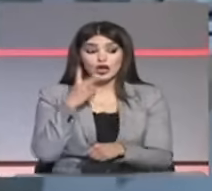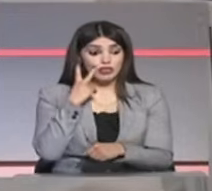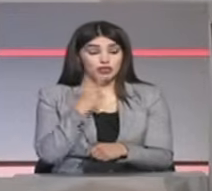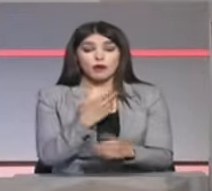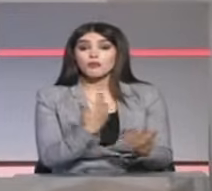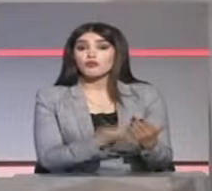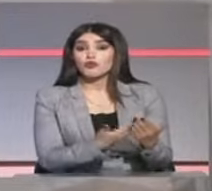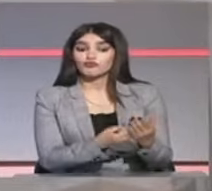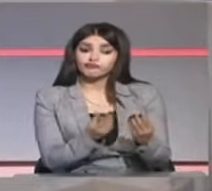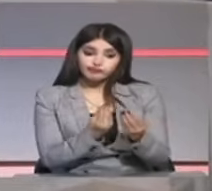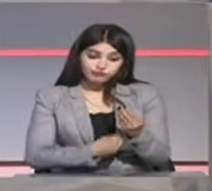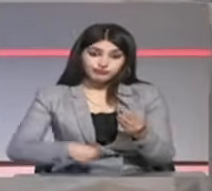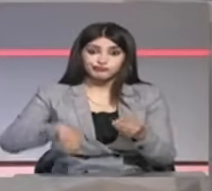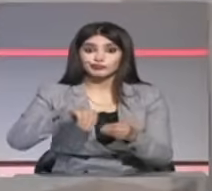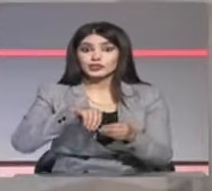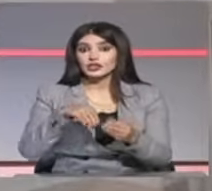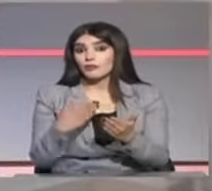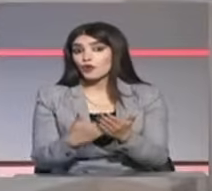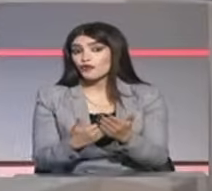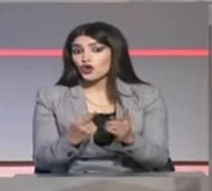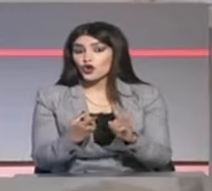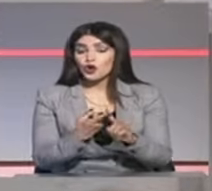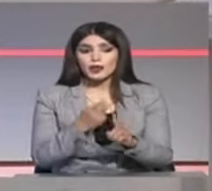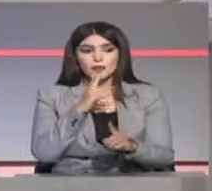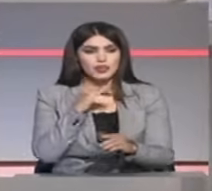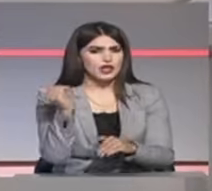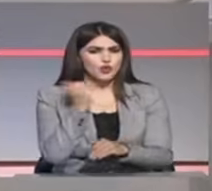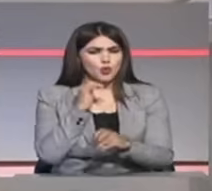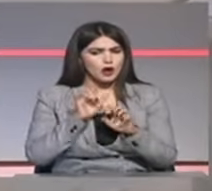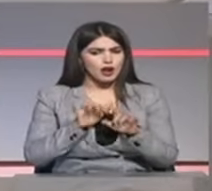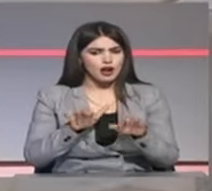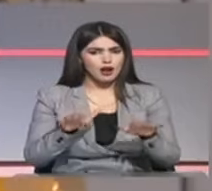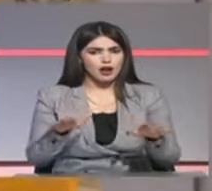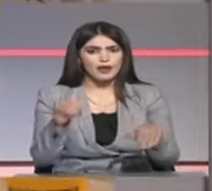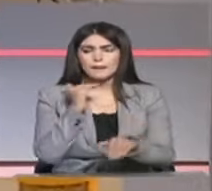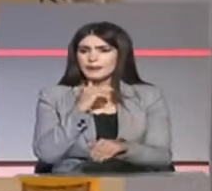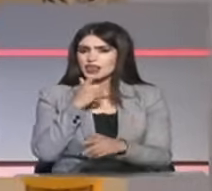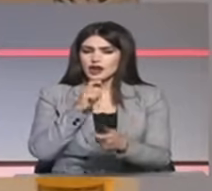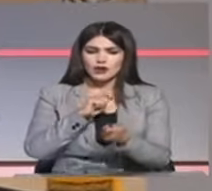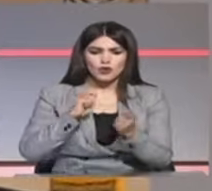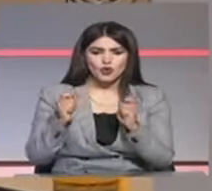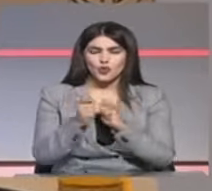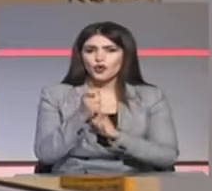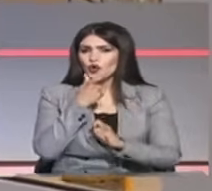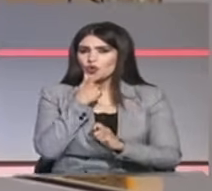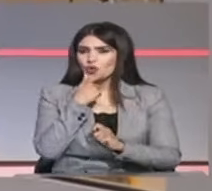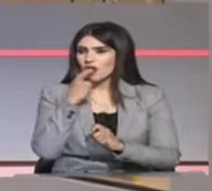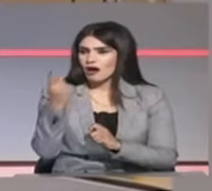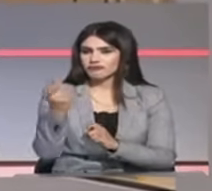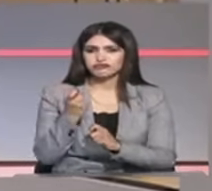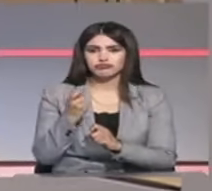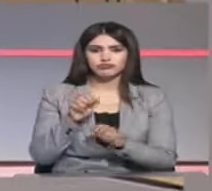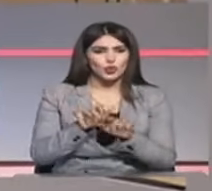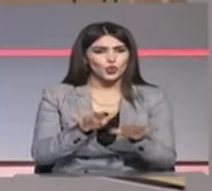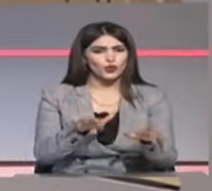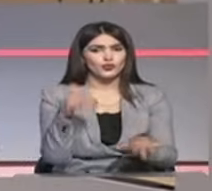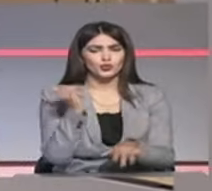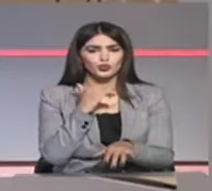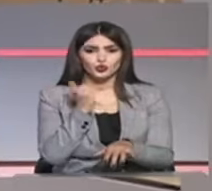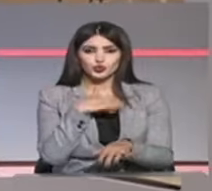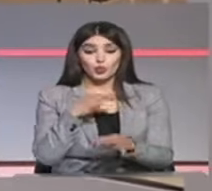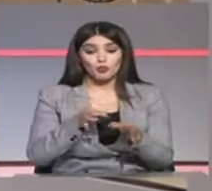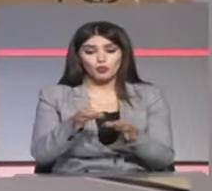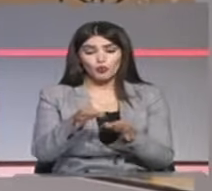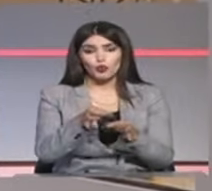مؤشر ينضم مؤشره اخرى مثل انتشار الفيروس وحلقه الكثيره